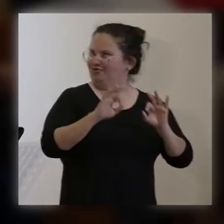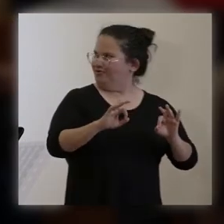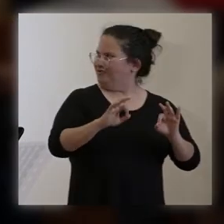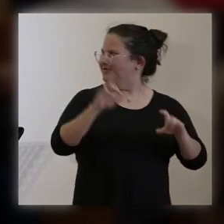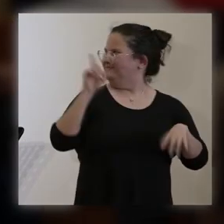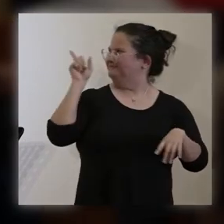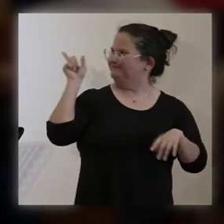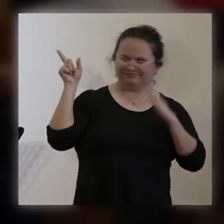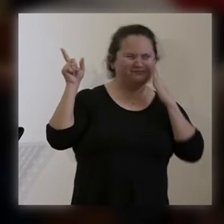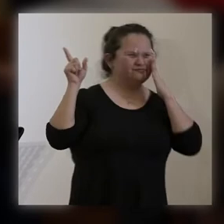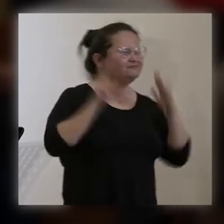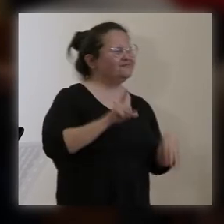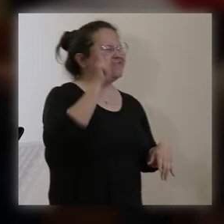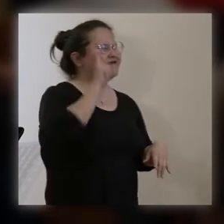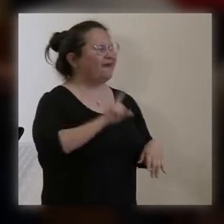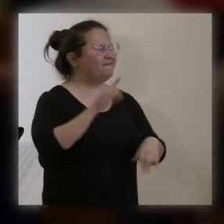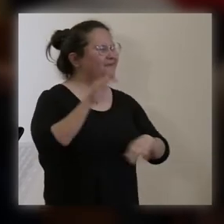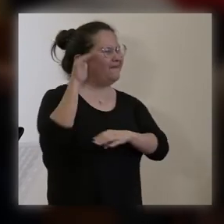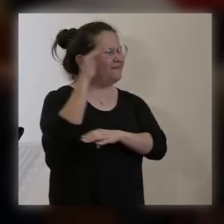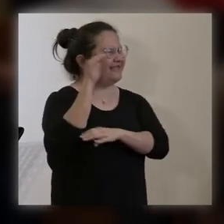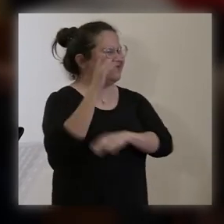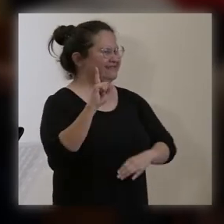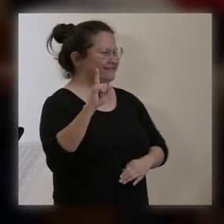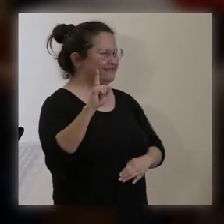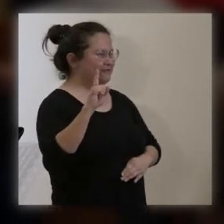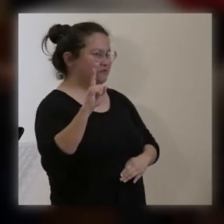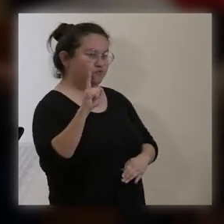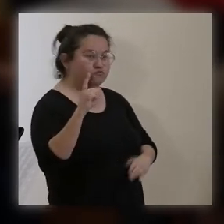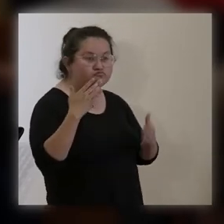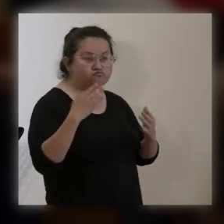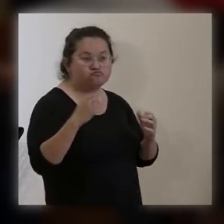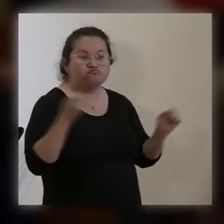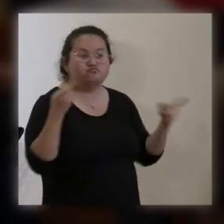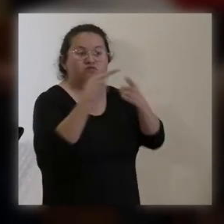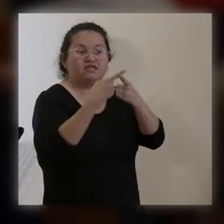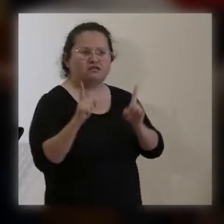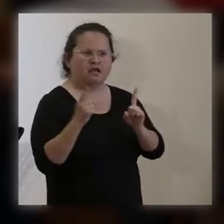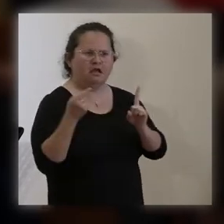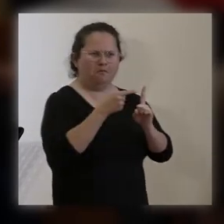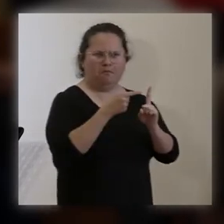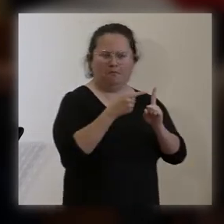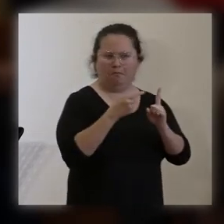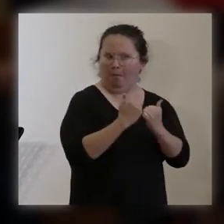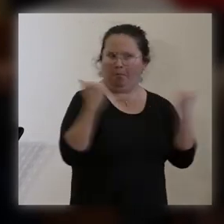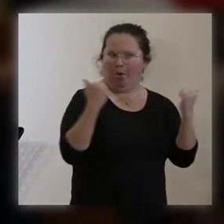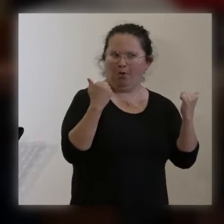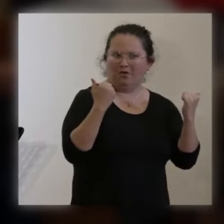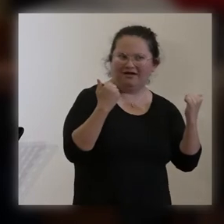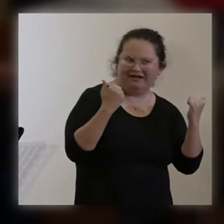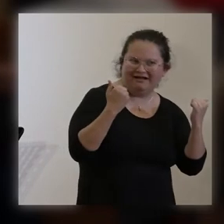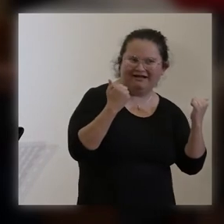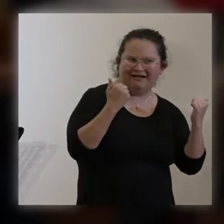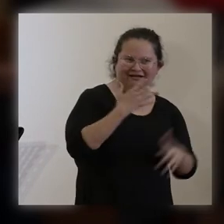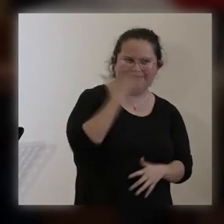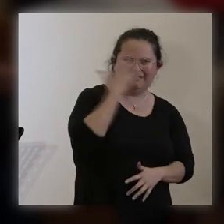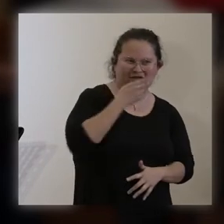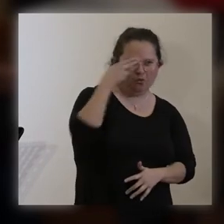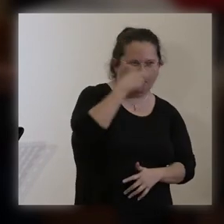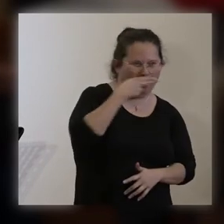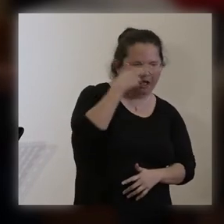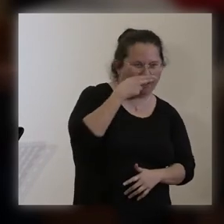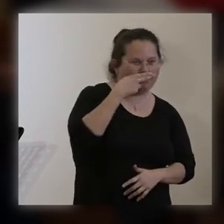à la noirceur de son esclave au teint plus sombre. Dans les colonies françaises, au teint de l'esclavage, la corrélation entre